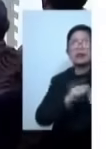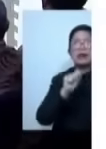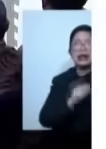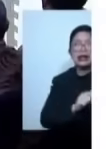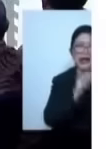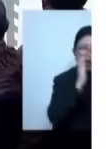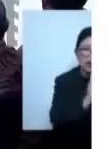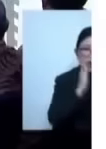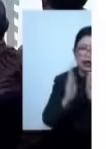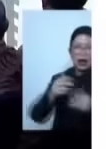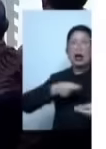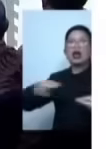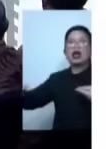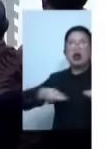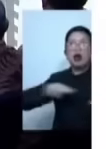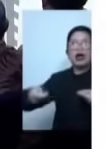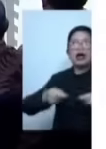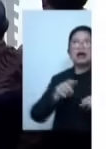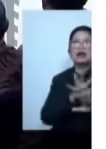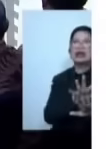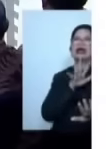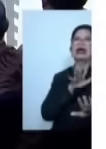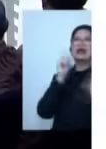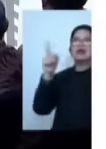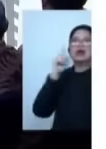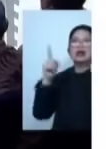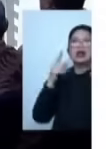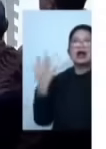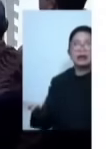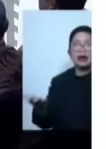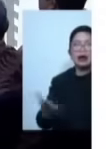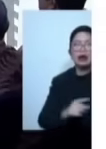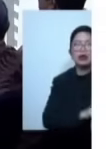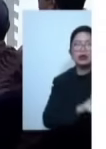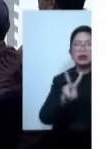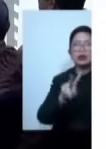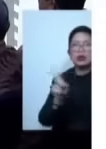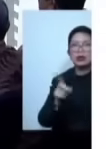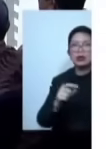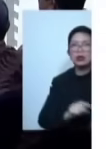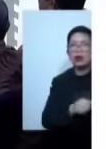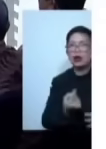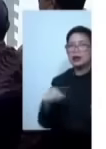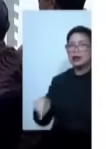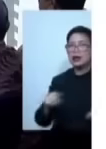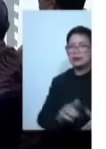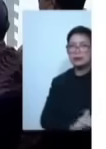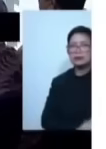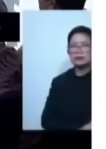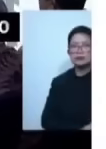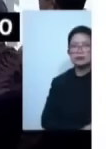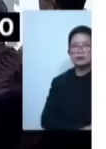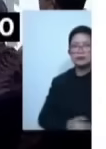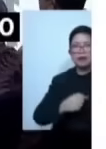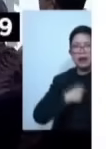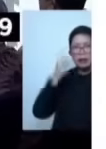semua debat dilaksanakan di KPU Republik Indonesia tadi juga pemirsa kami menyaksikan ee Nobar di